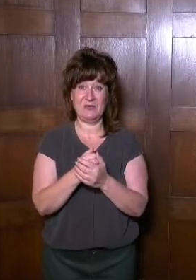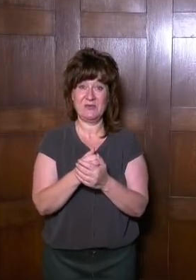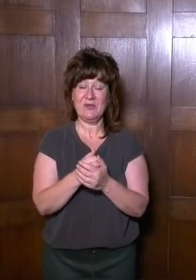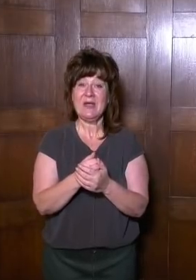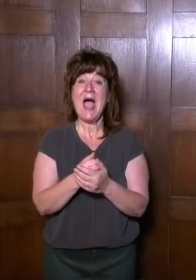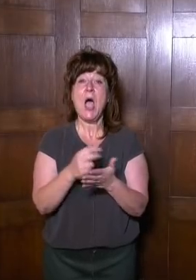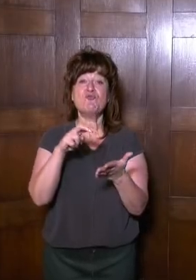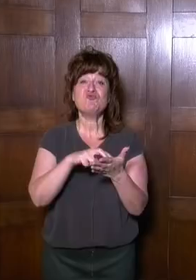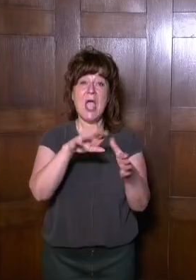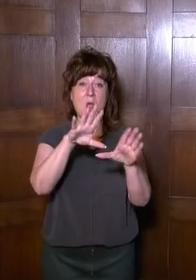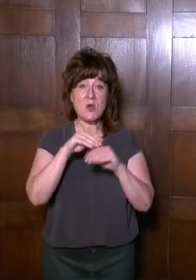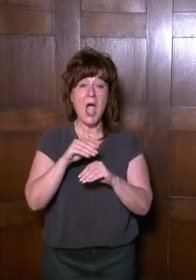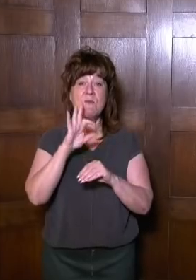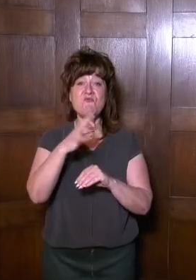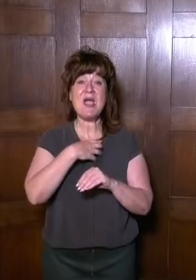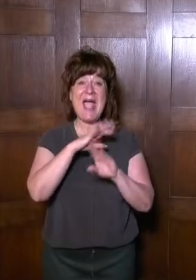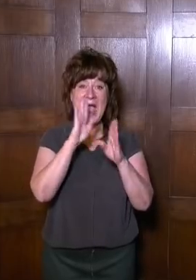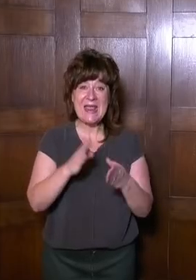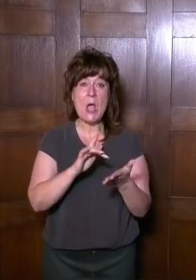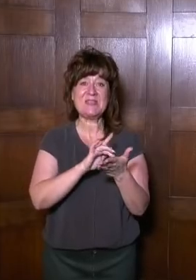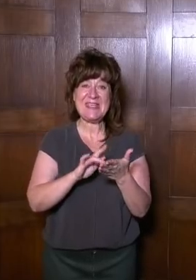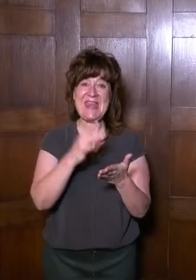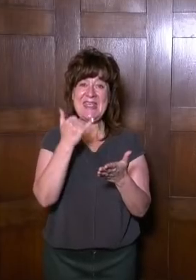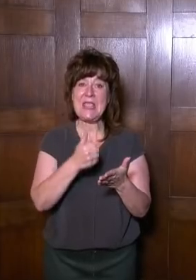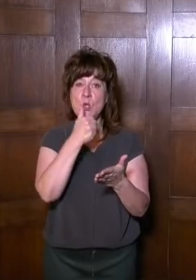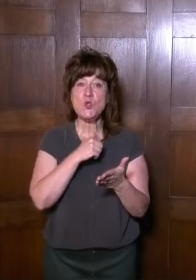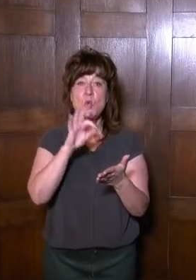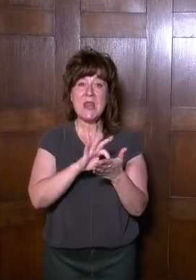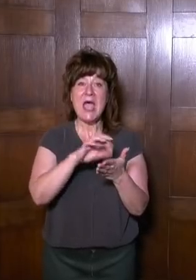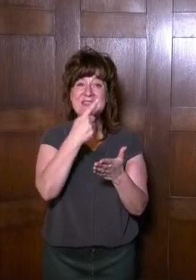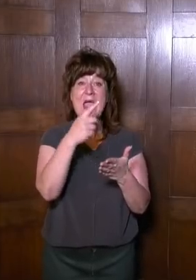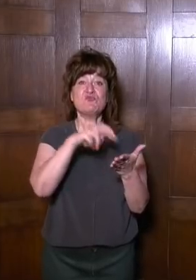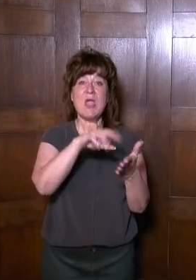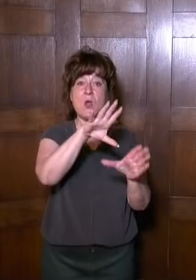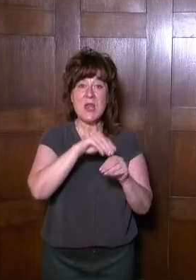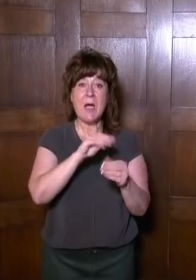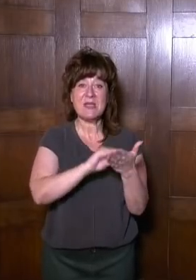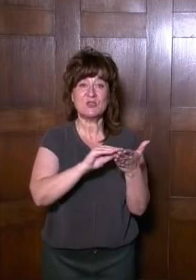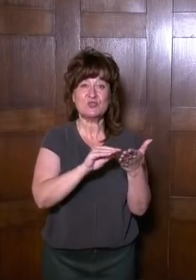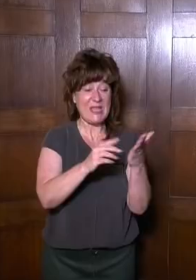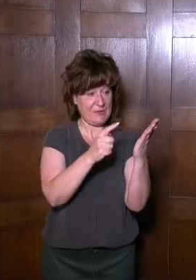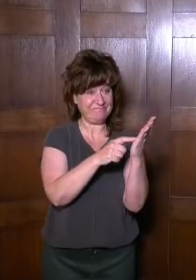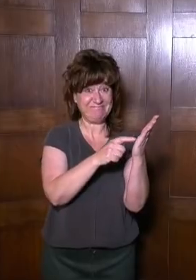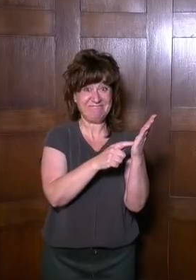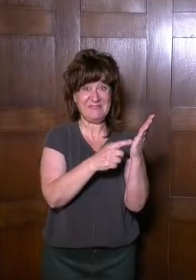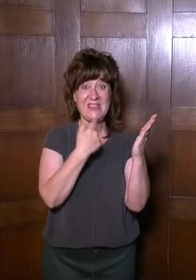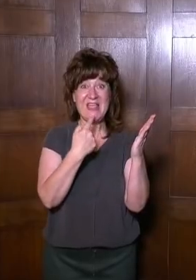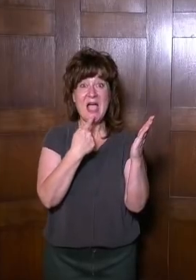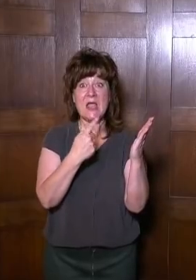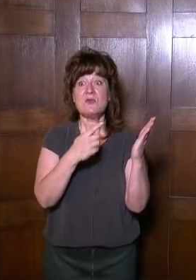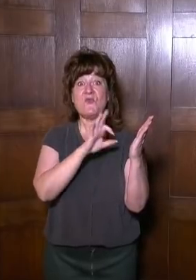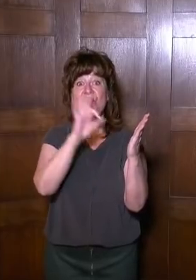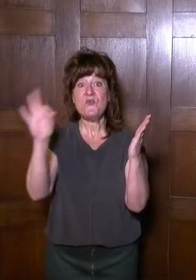Gesellschaften für Krankenhauskinder und Kinder- und Jugendärzte an, die ja eindeutig festgestellt hat, dass das unter Berücksichtigung